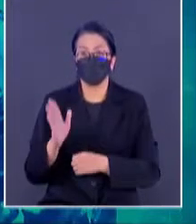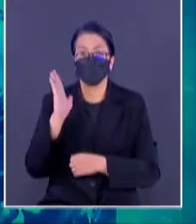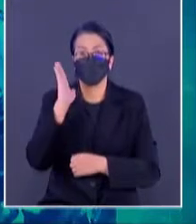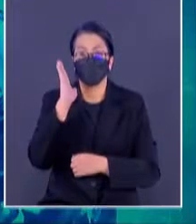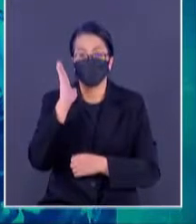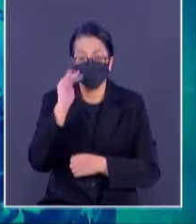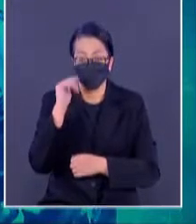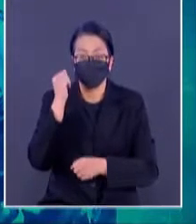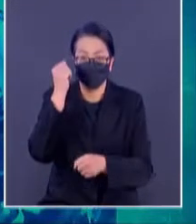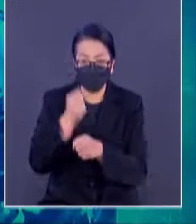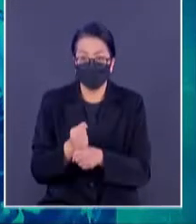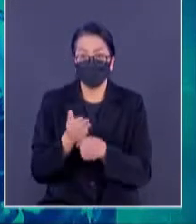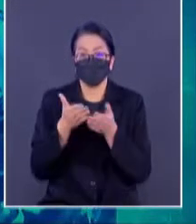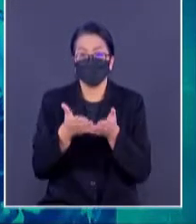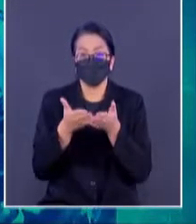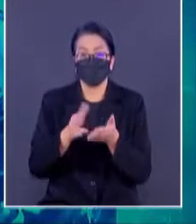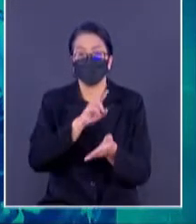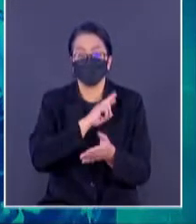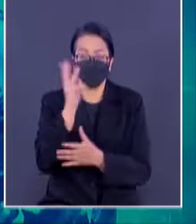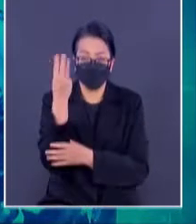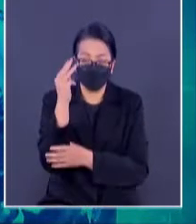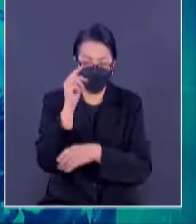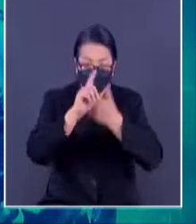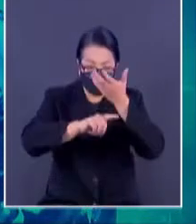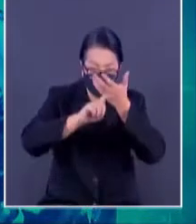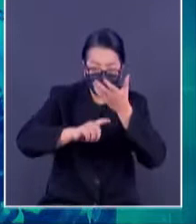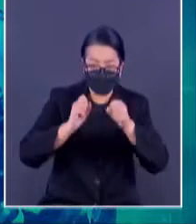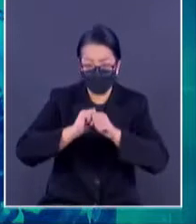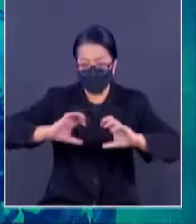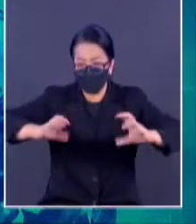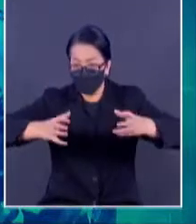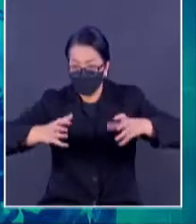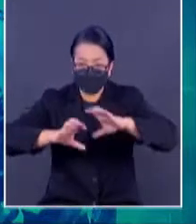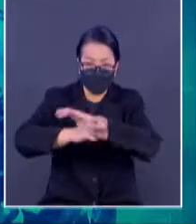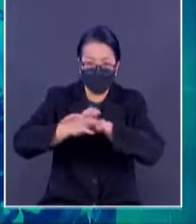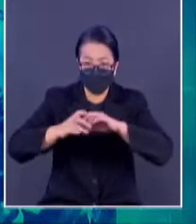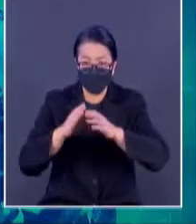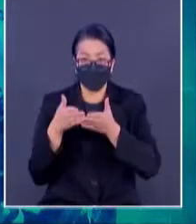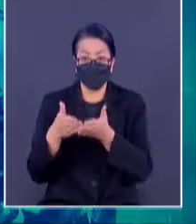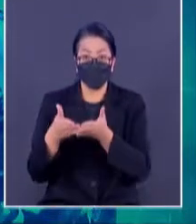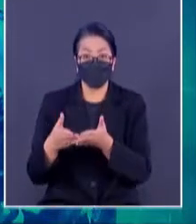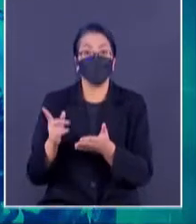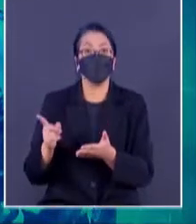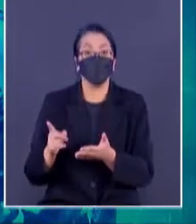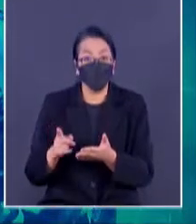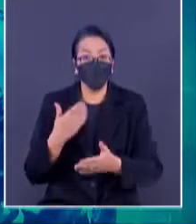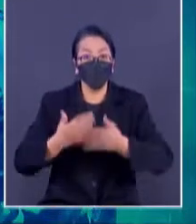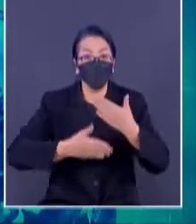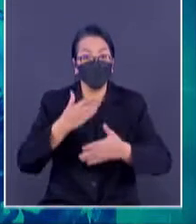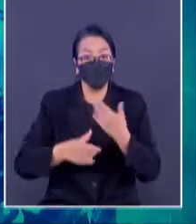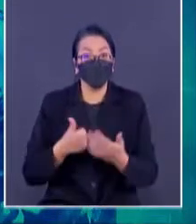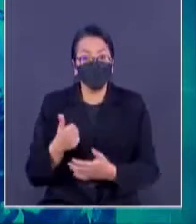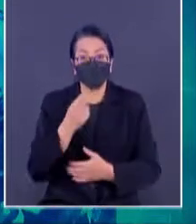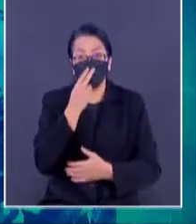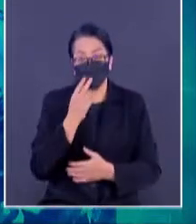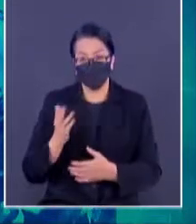สินใจทำเรือขึ้นมาเองเอาเศษไม้เนี่ยแหละค่ะแล้วก็ไปซื้อมอเตอร์มาสุดท้ายกลายเป็นสินค้าขายดีของครอบครัวนะคะหน้าตาจะ